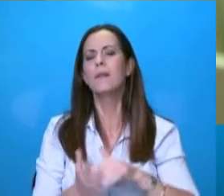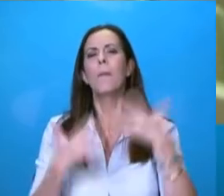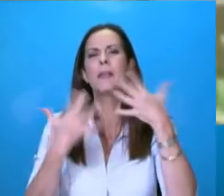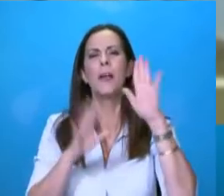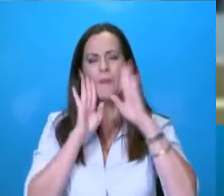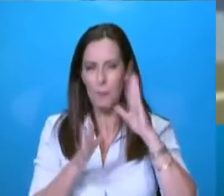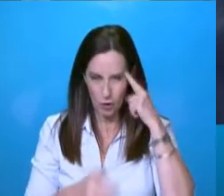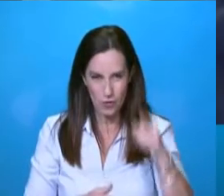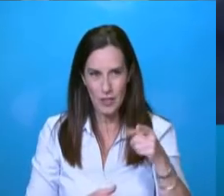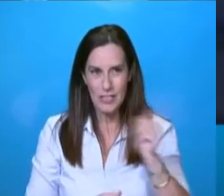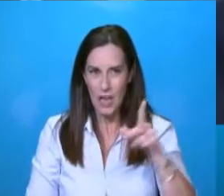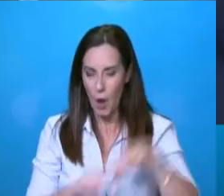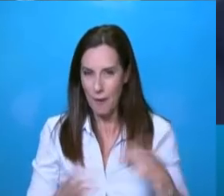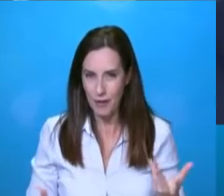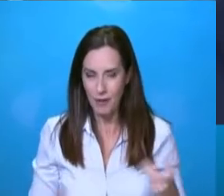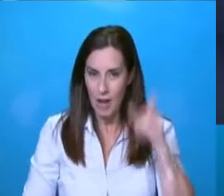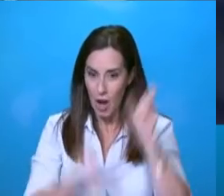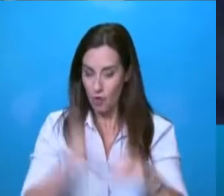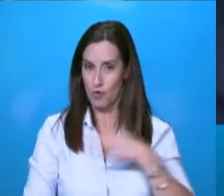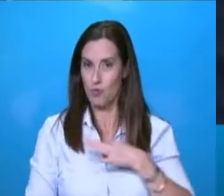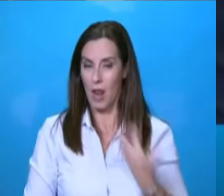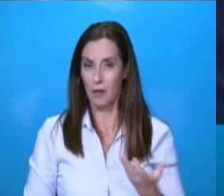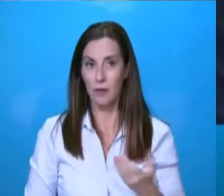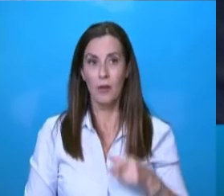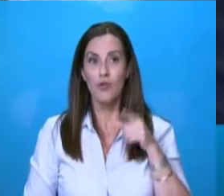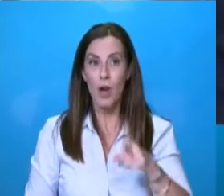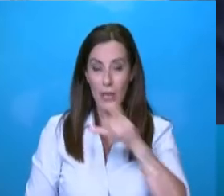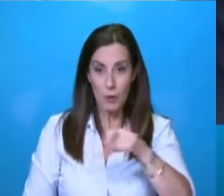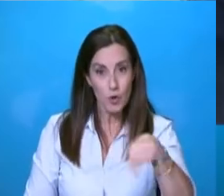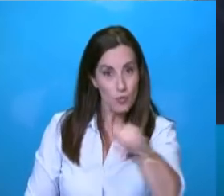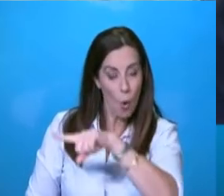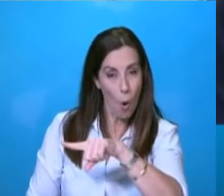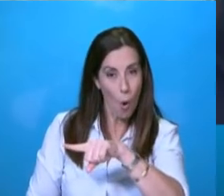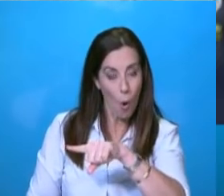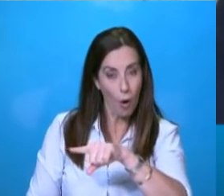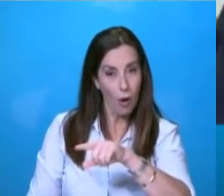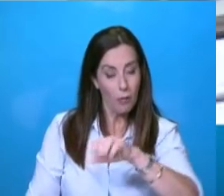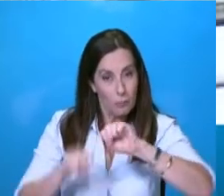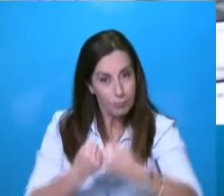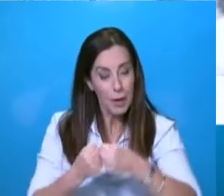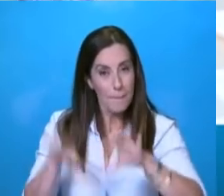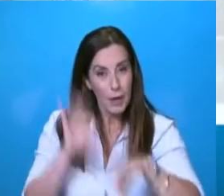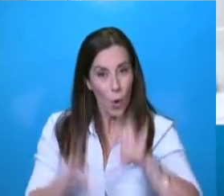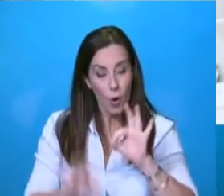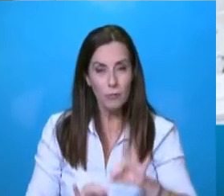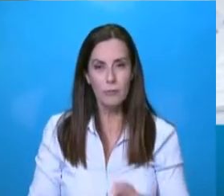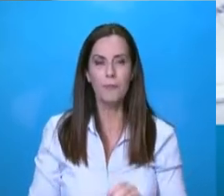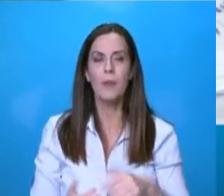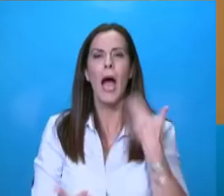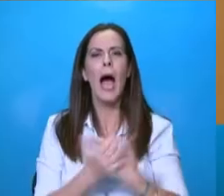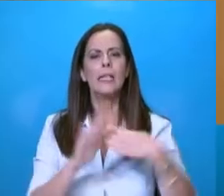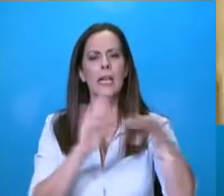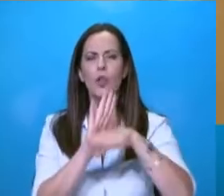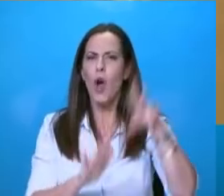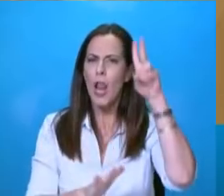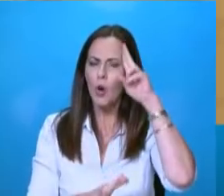אתה חושב, שזה לא מפריע לציבור שלי, שאתה מאשים אותו, שהוא גונב בחירות? על פי הצעת החוק של